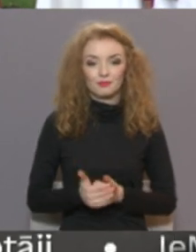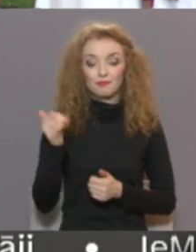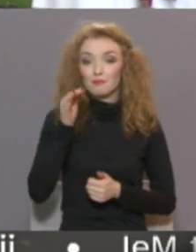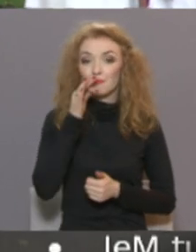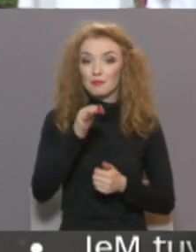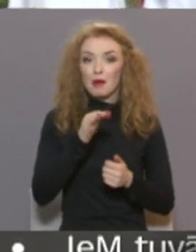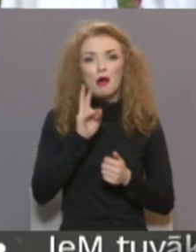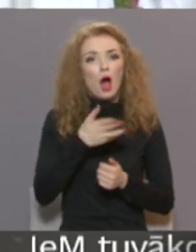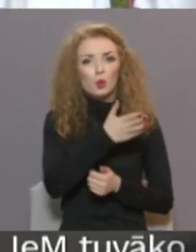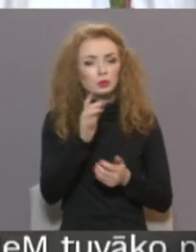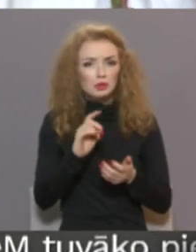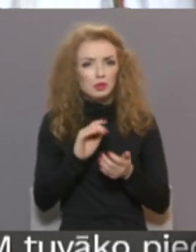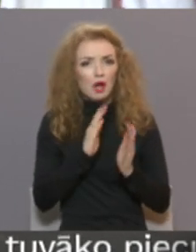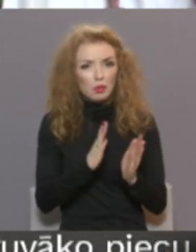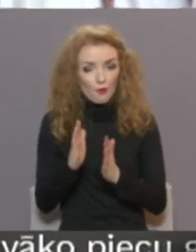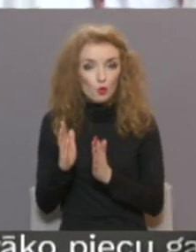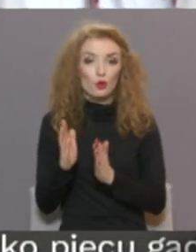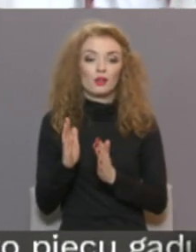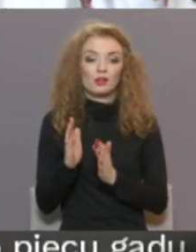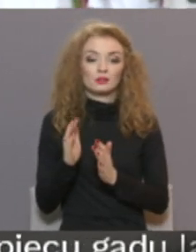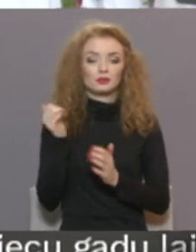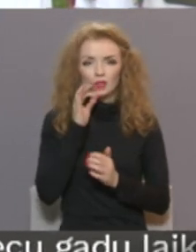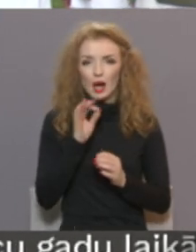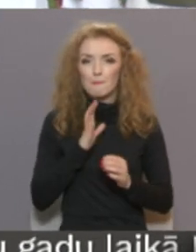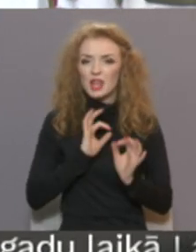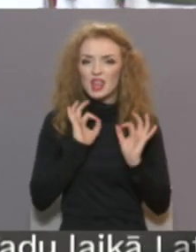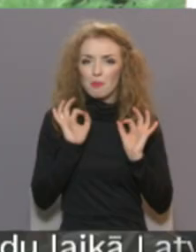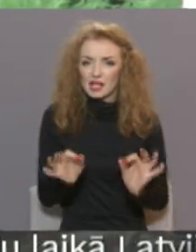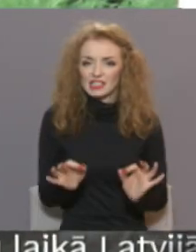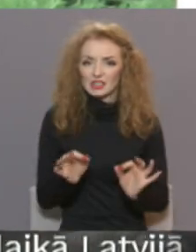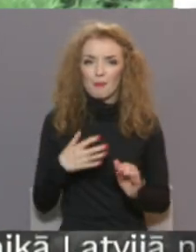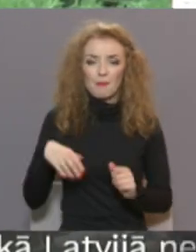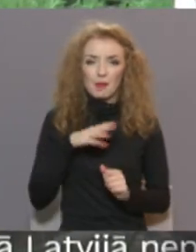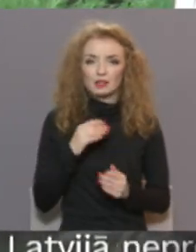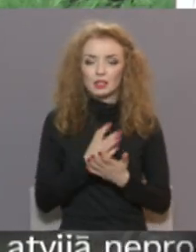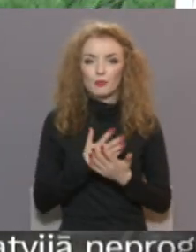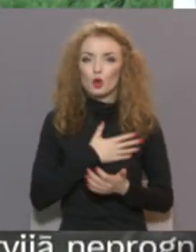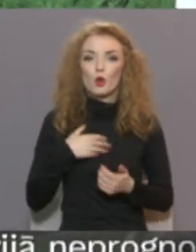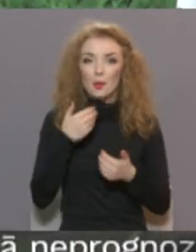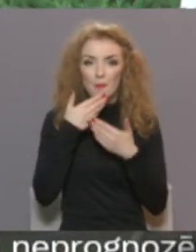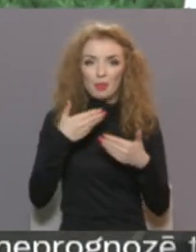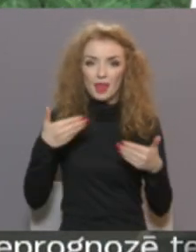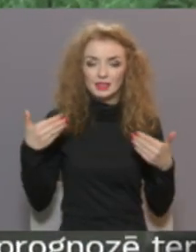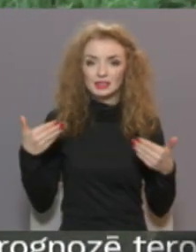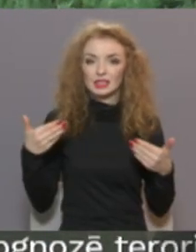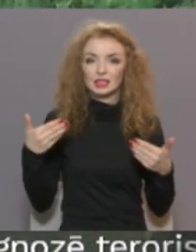gatavošanās? Gatavošanas bija tādas īstas. Mēs esam ļoti pateicīgi